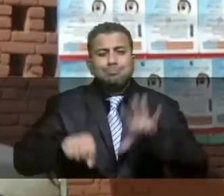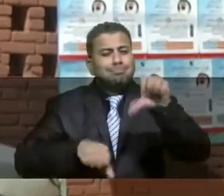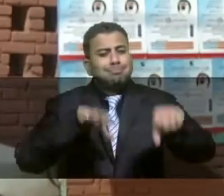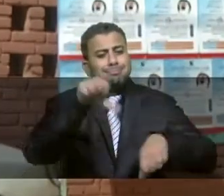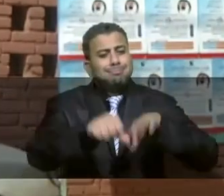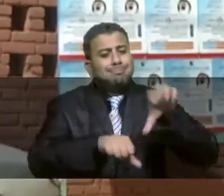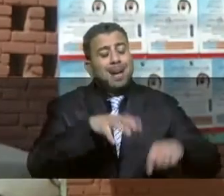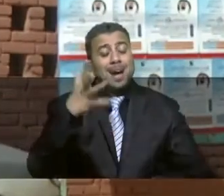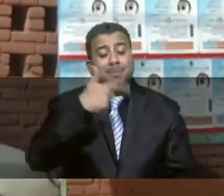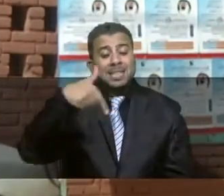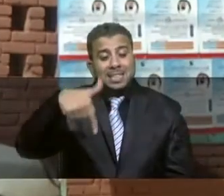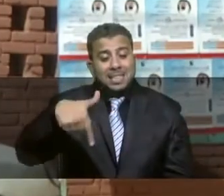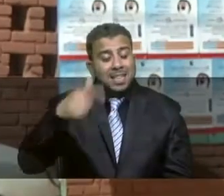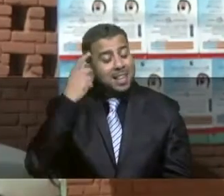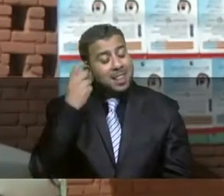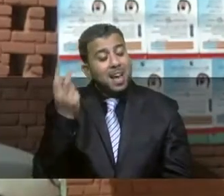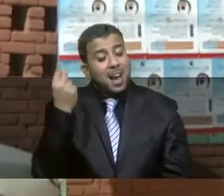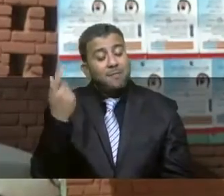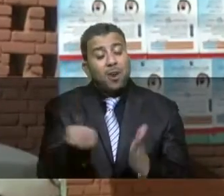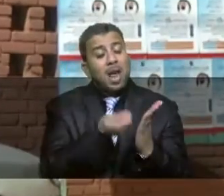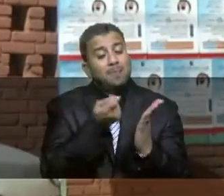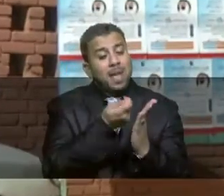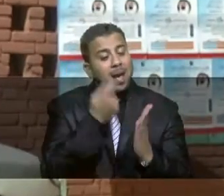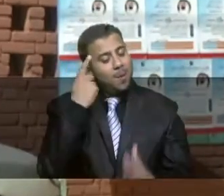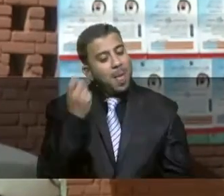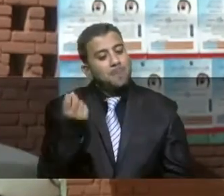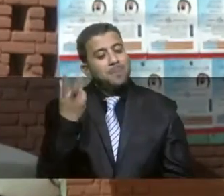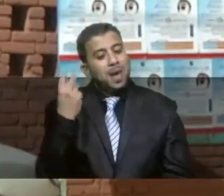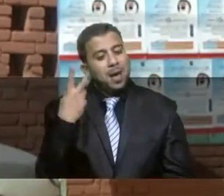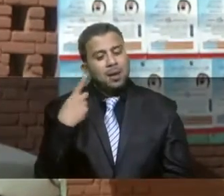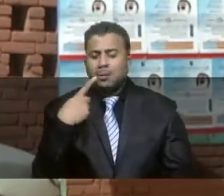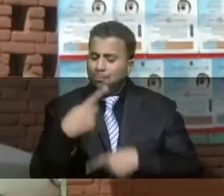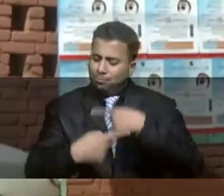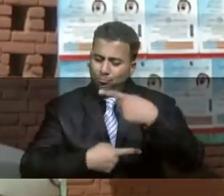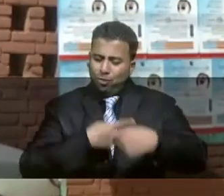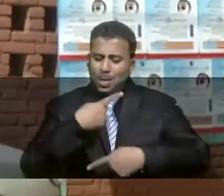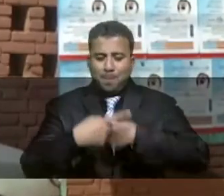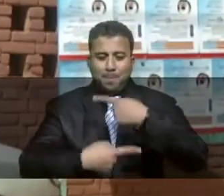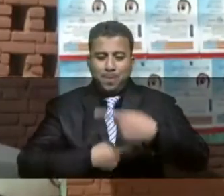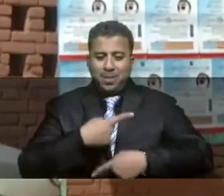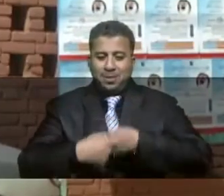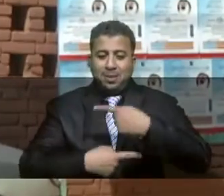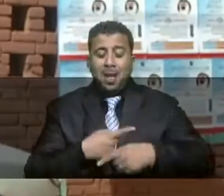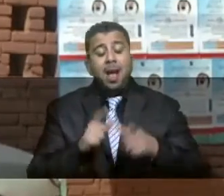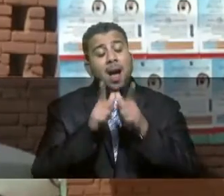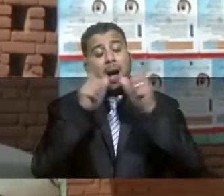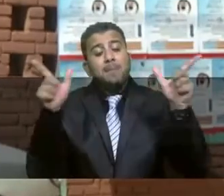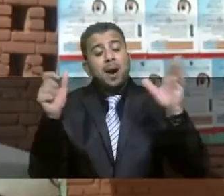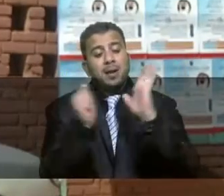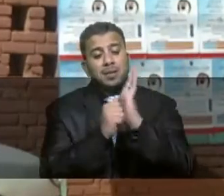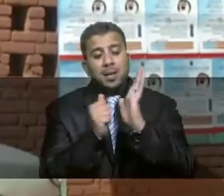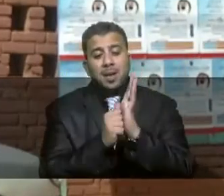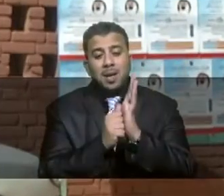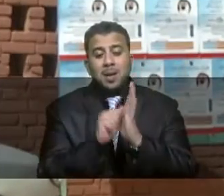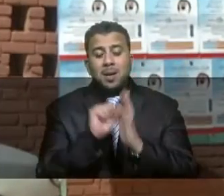بشعاع الثقافة والآداب والإبداع، وما زالت المسيرة مستمرة. لأخبار الدار كان